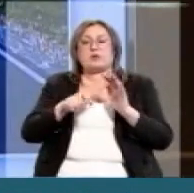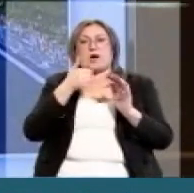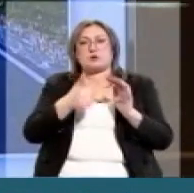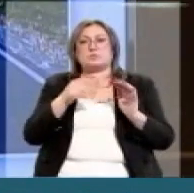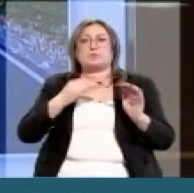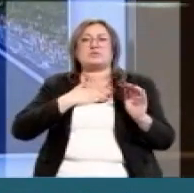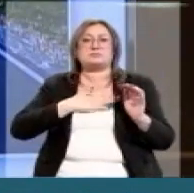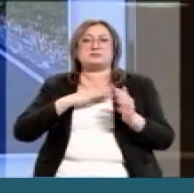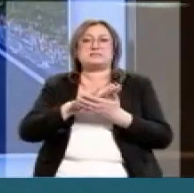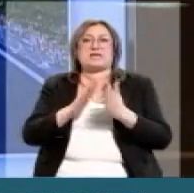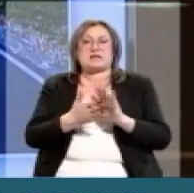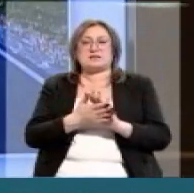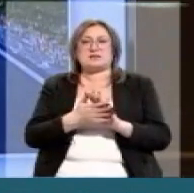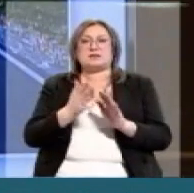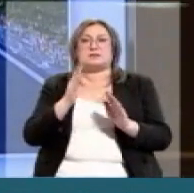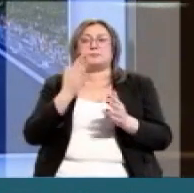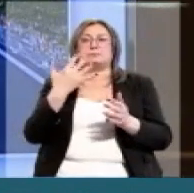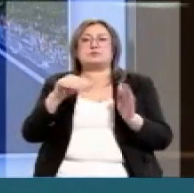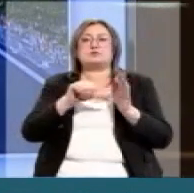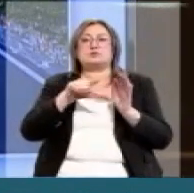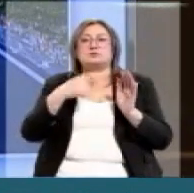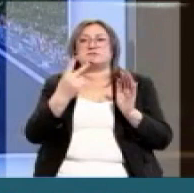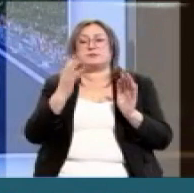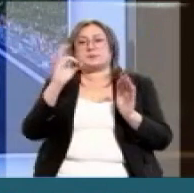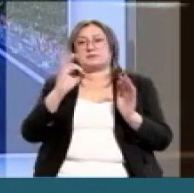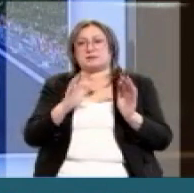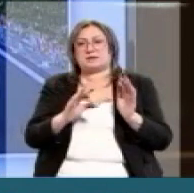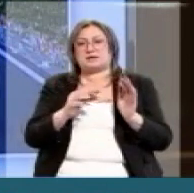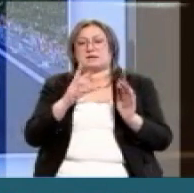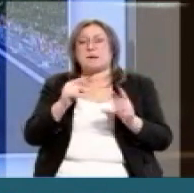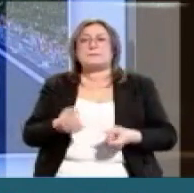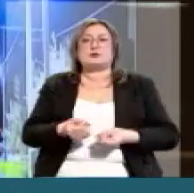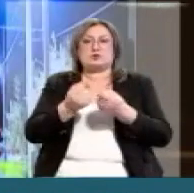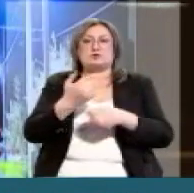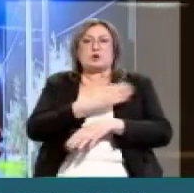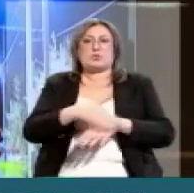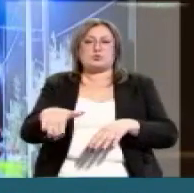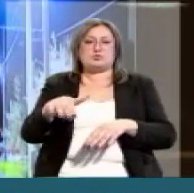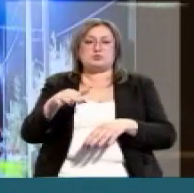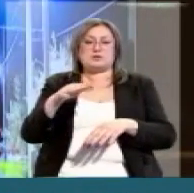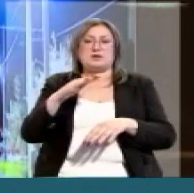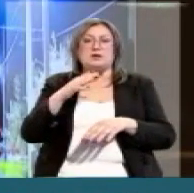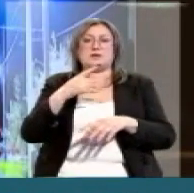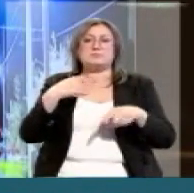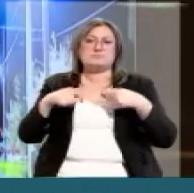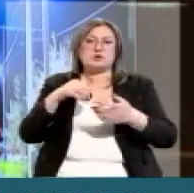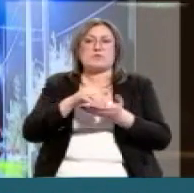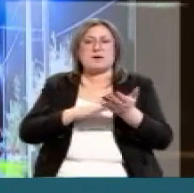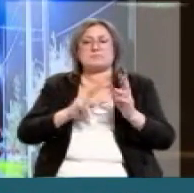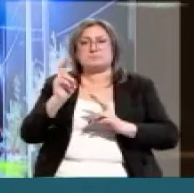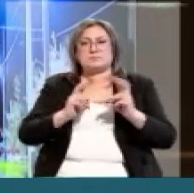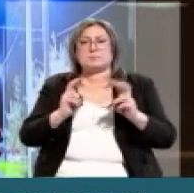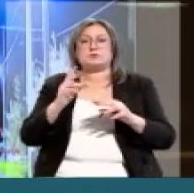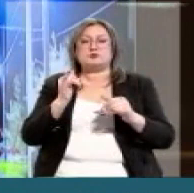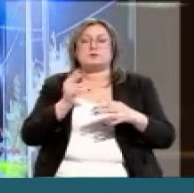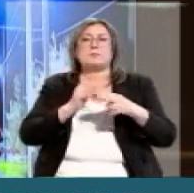и удовлетворительном состоянии составит 56,2%. Для поддержки уличной сети товаропроизводителями района